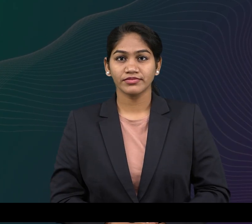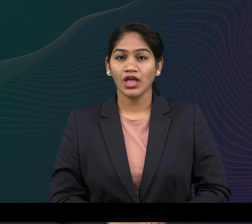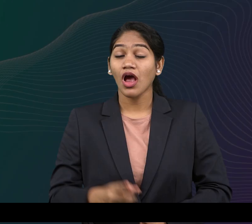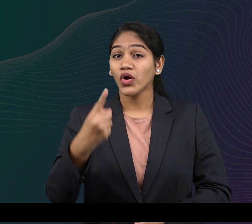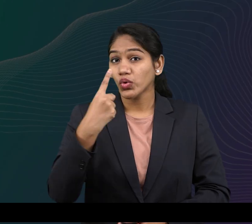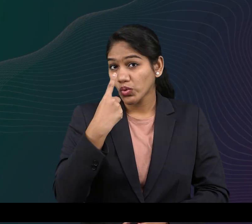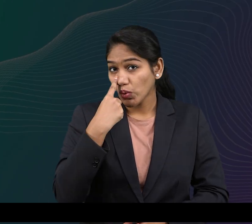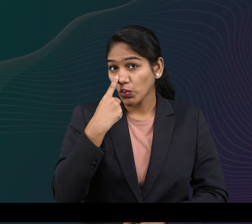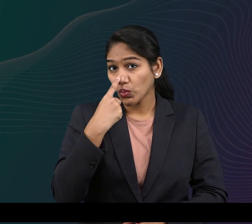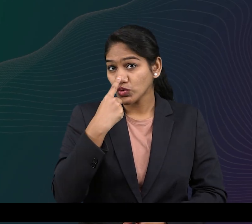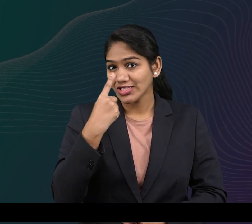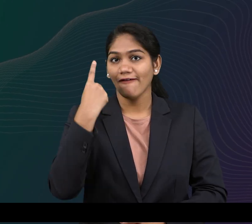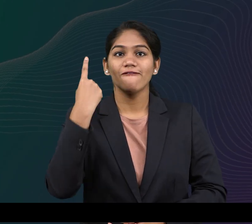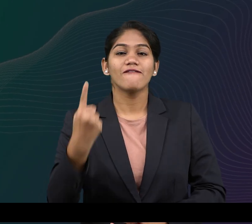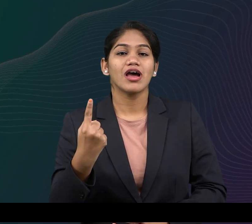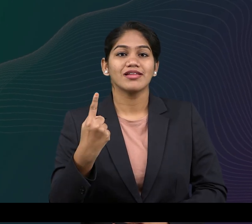1 नाक,